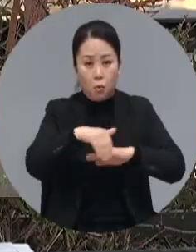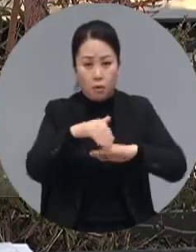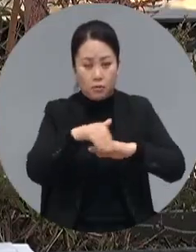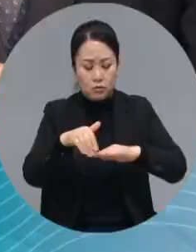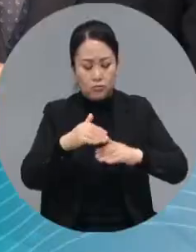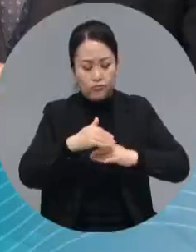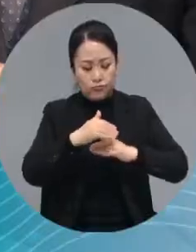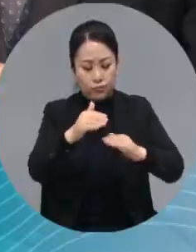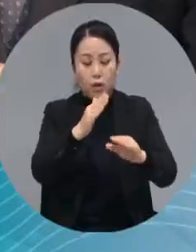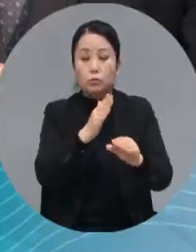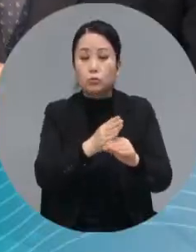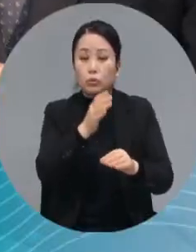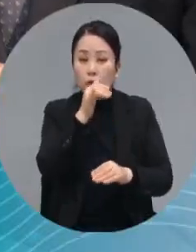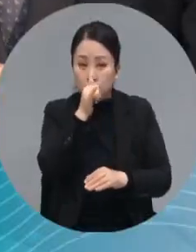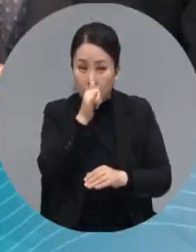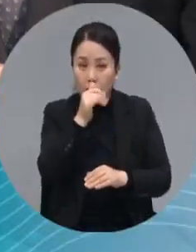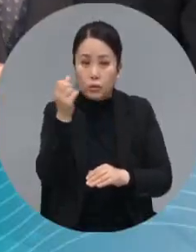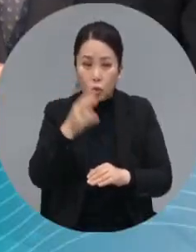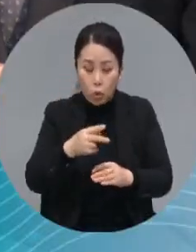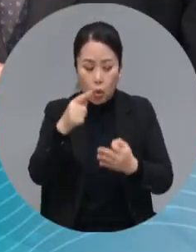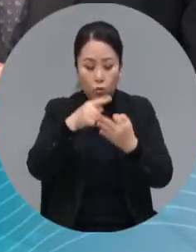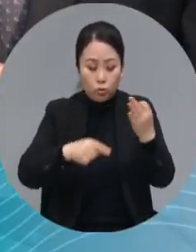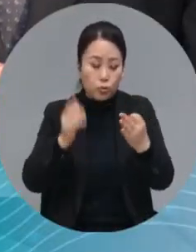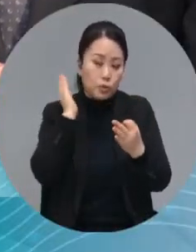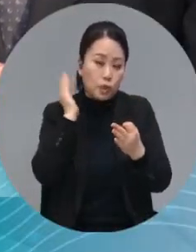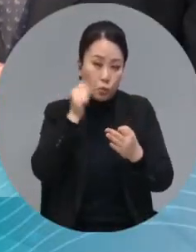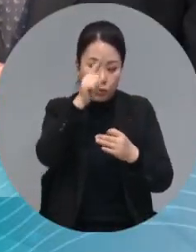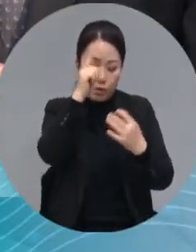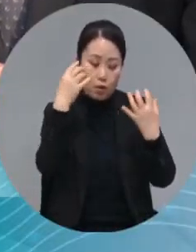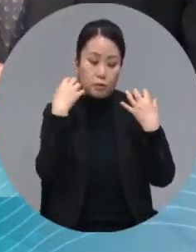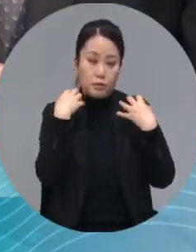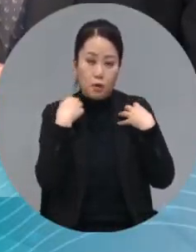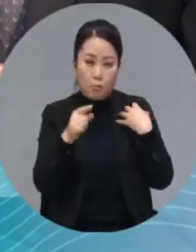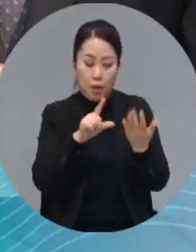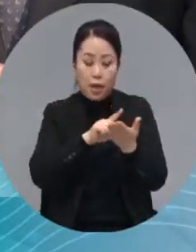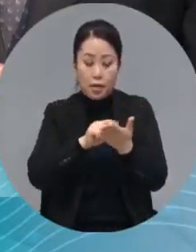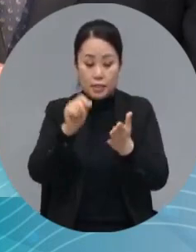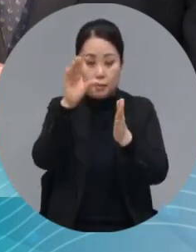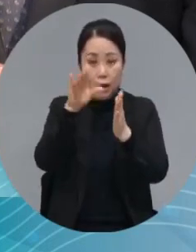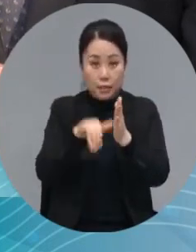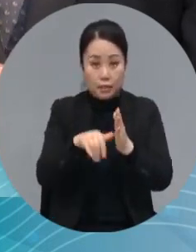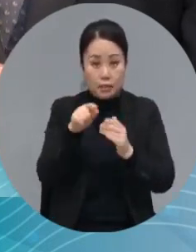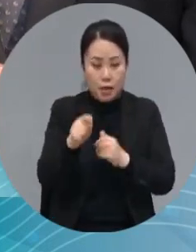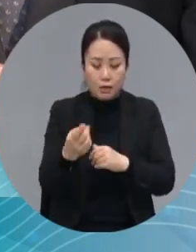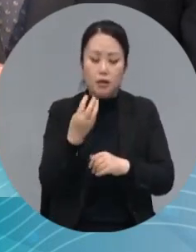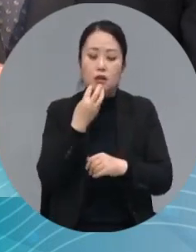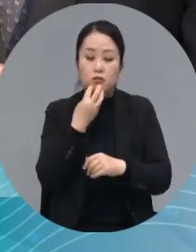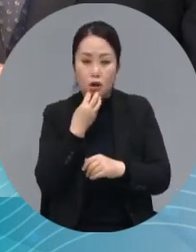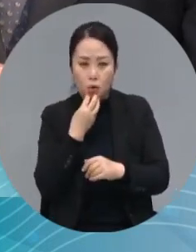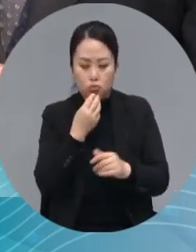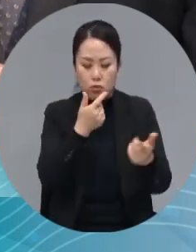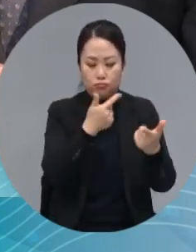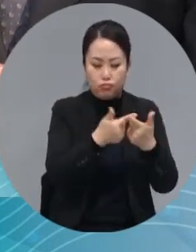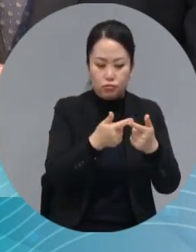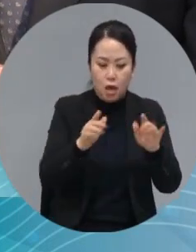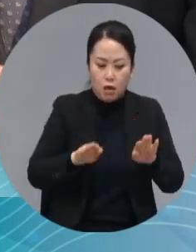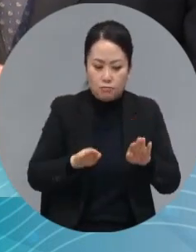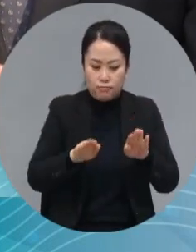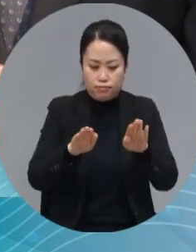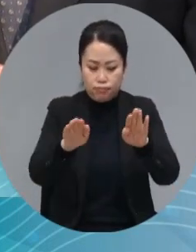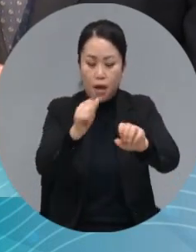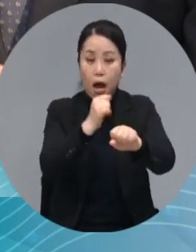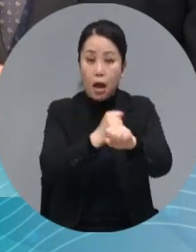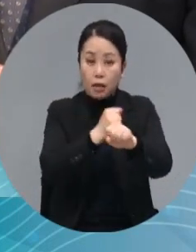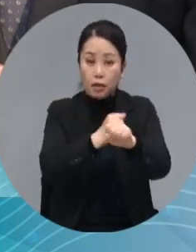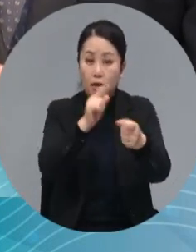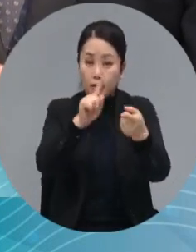합니다. 네. 그리고 지금 윤석열 정부의 지방시대를 꼭 서울과 부산을 두 축으로 열겠다는 그런